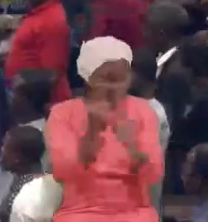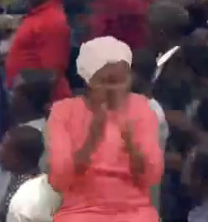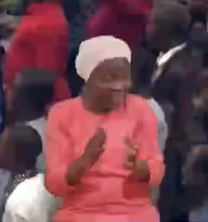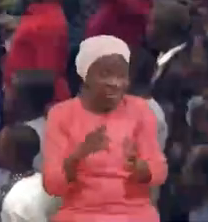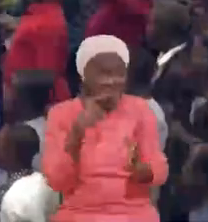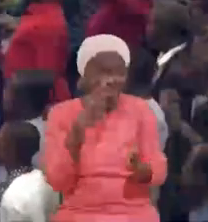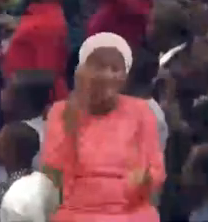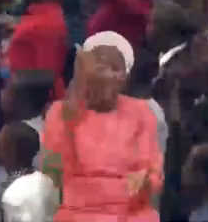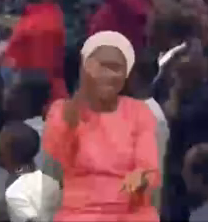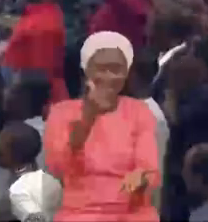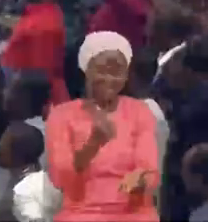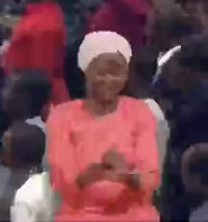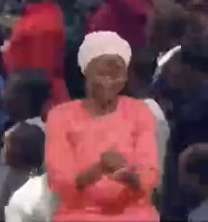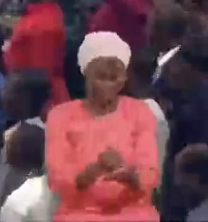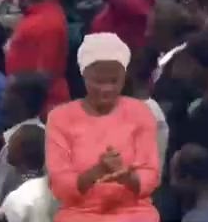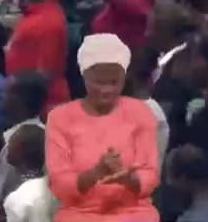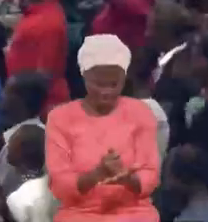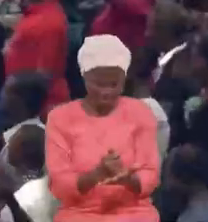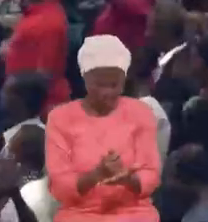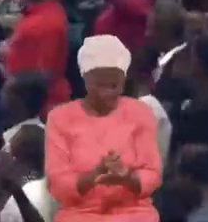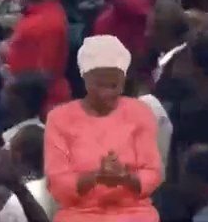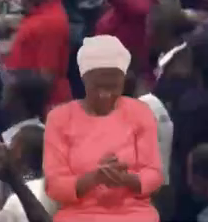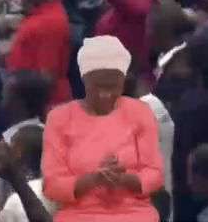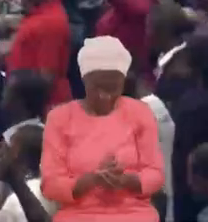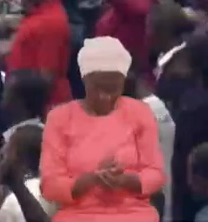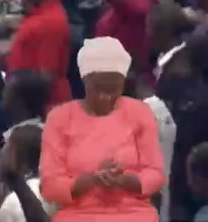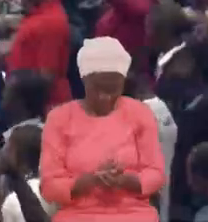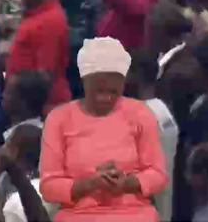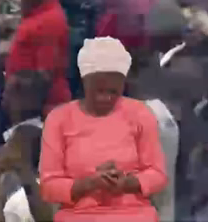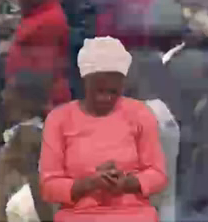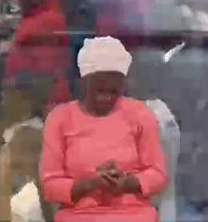Et que les récipiendaires disent Amen.